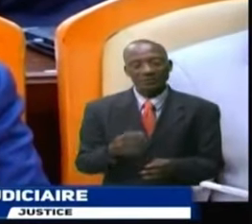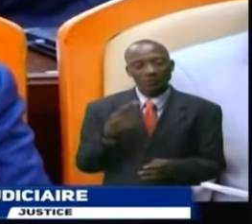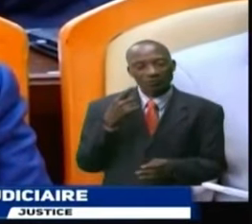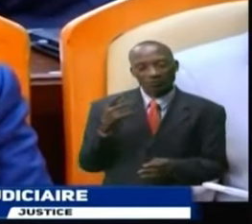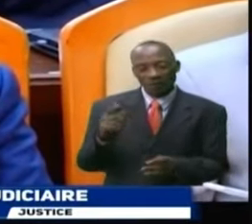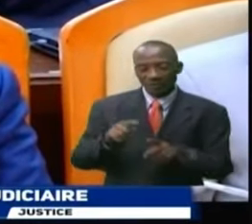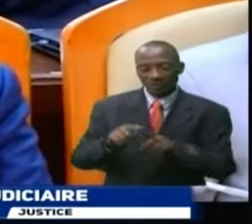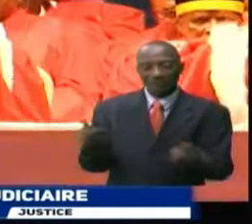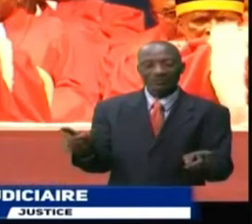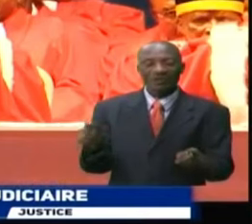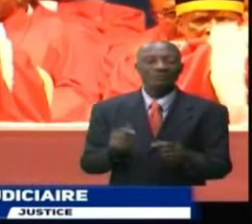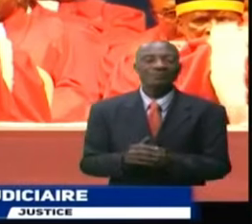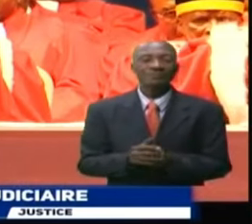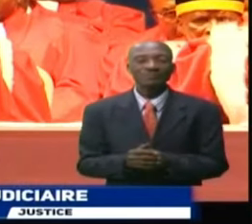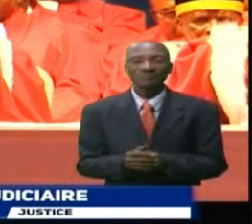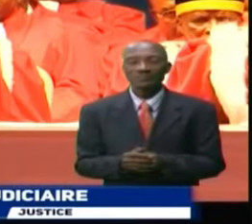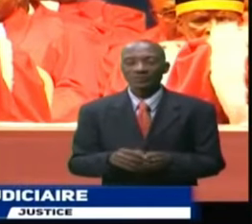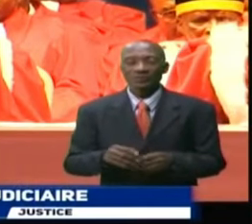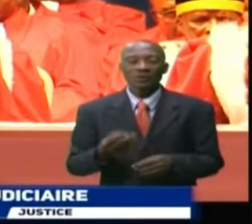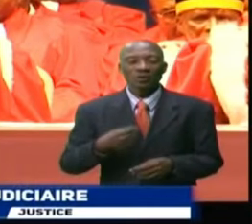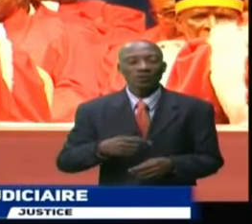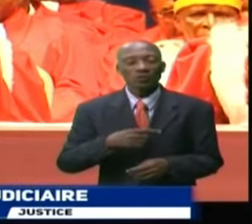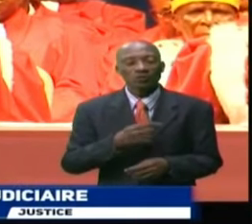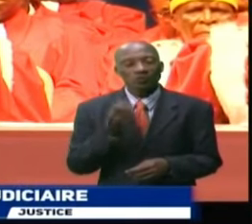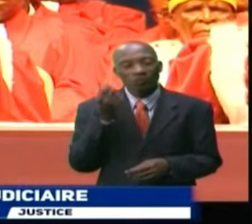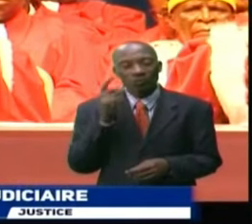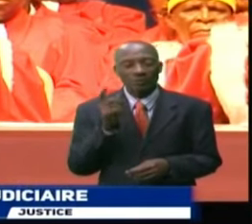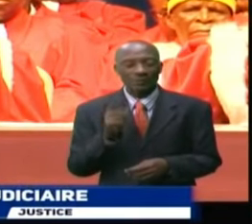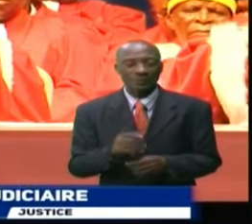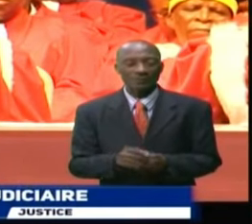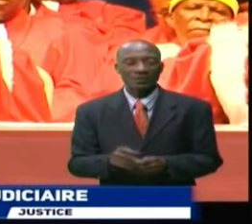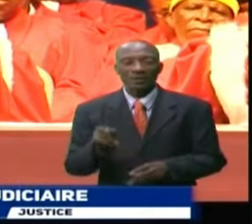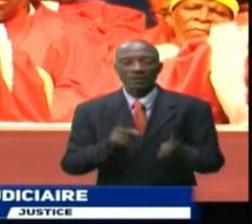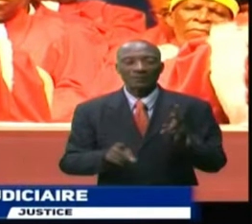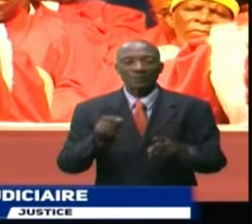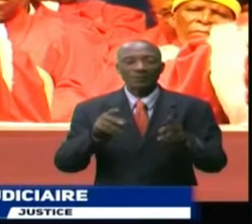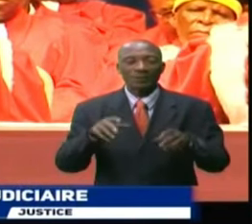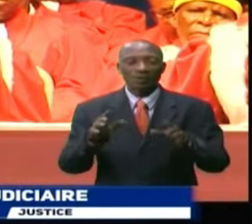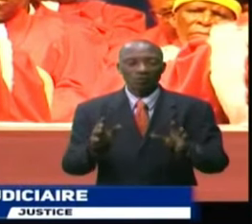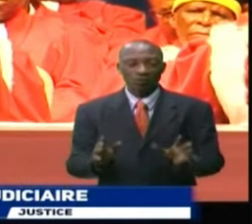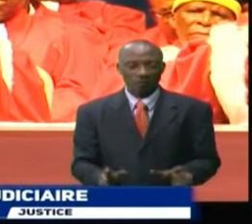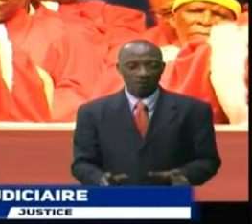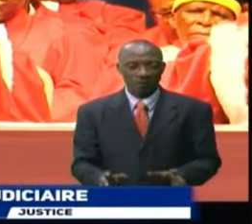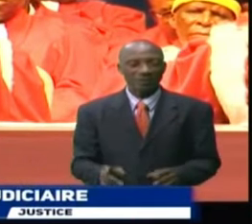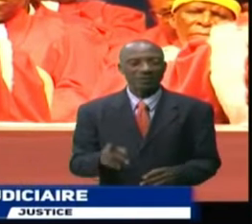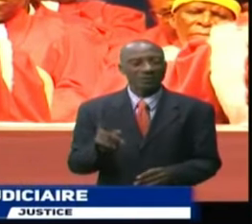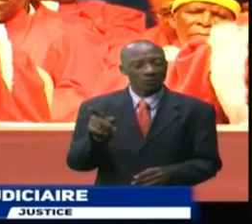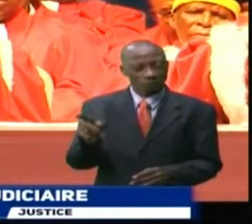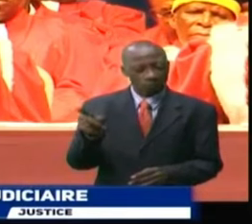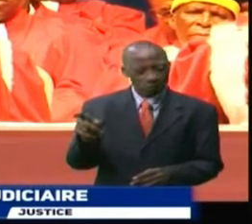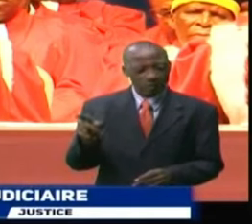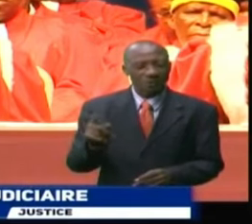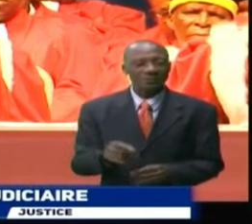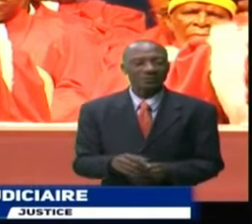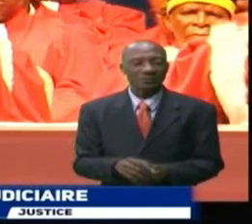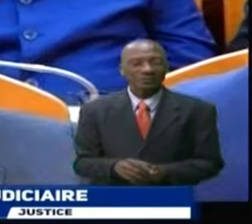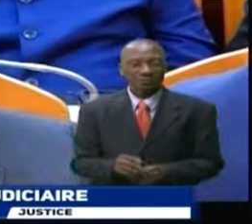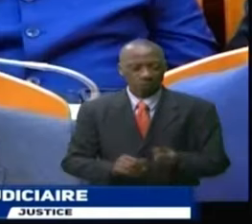saisissant. Comment comprendre que le peuple congolais au nom duquel elle est rendue sa méfie en même